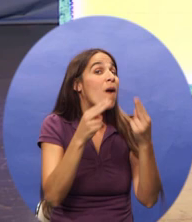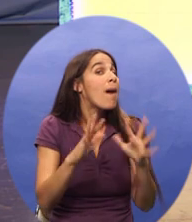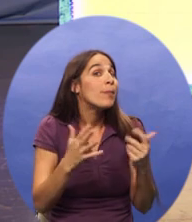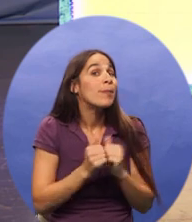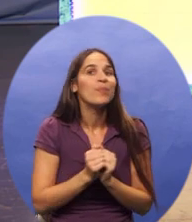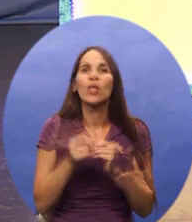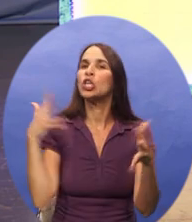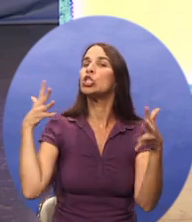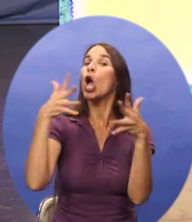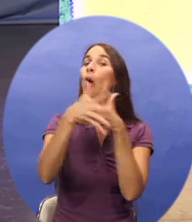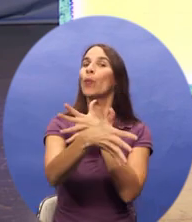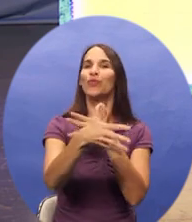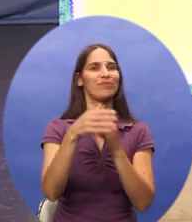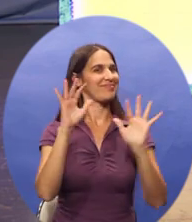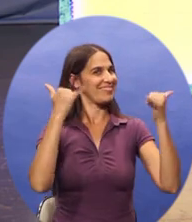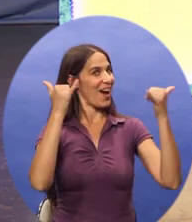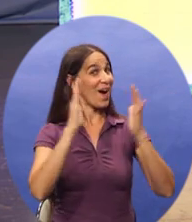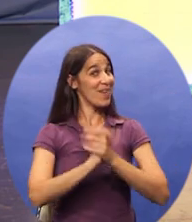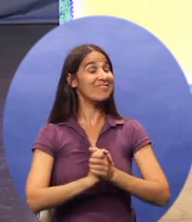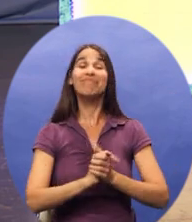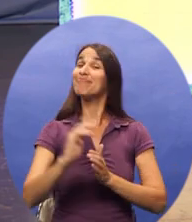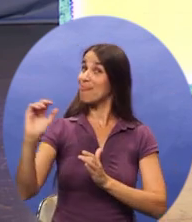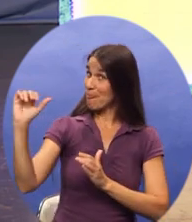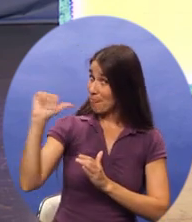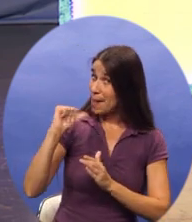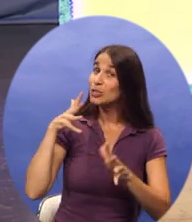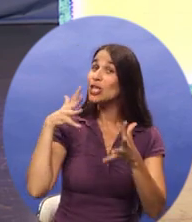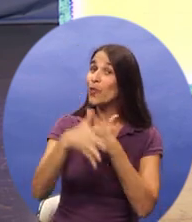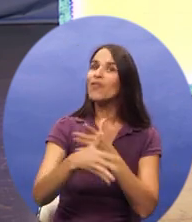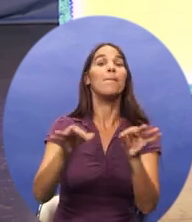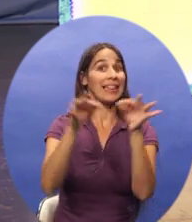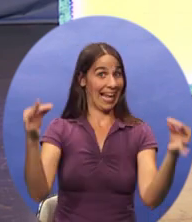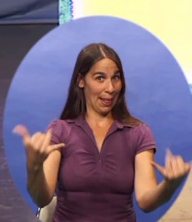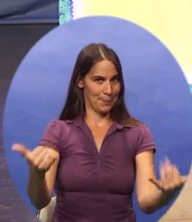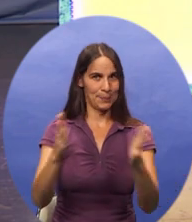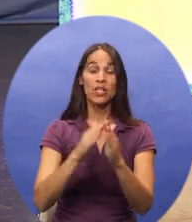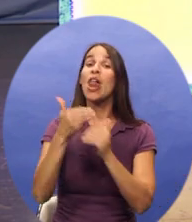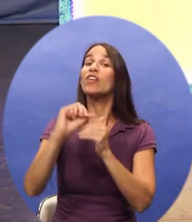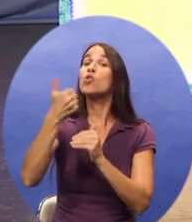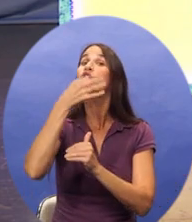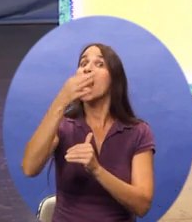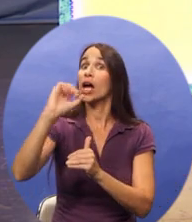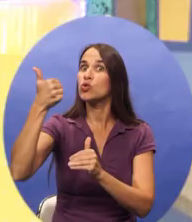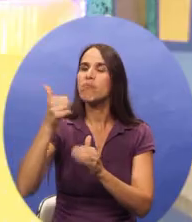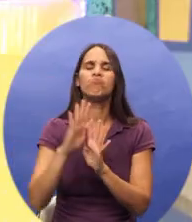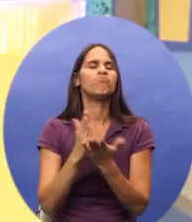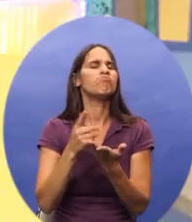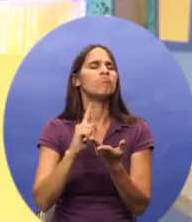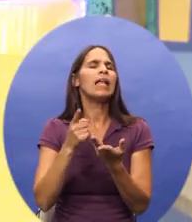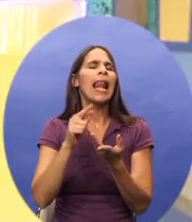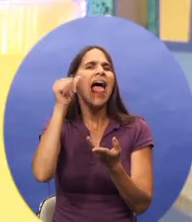מה התשובה? שקוף. נכון מאוד, המים הם שקופים. מתחילים. שלב ראשון, שאלה ראשונה,